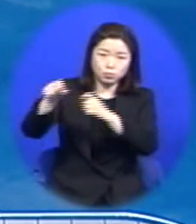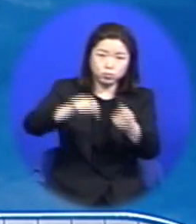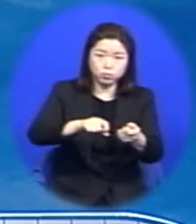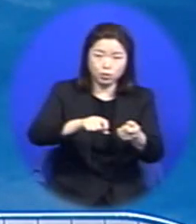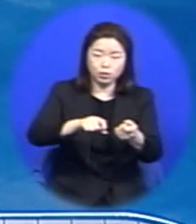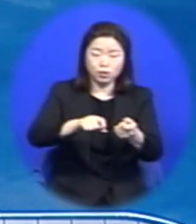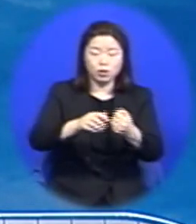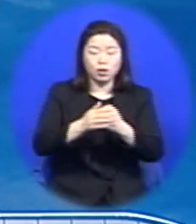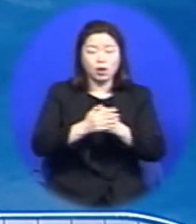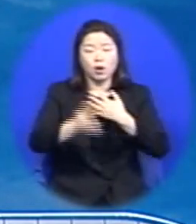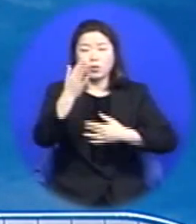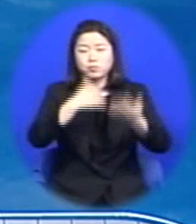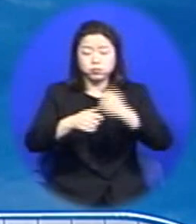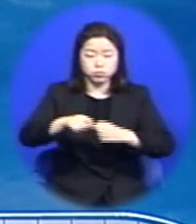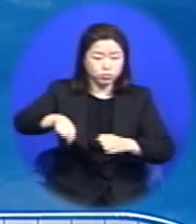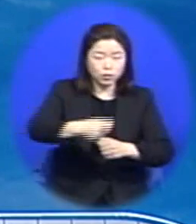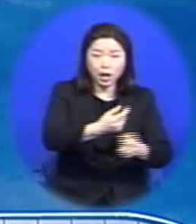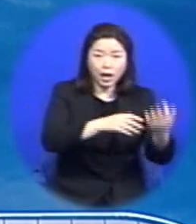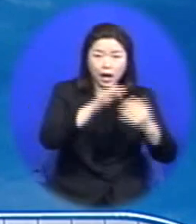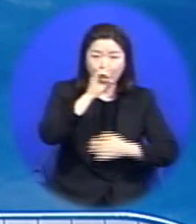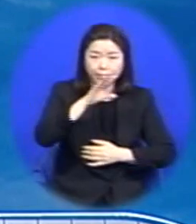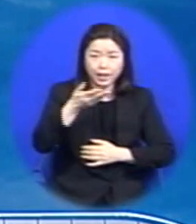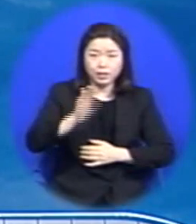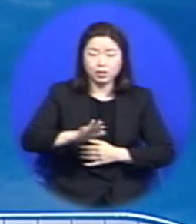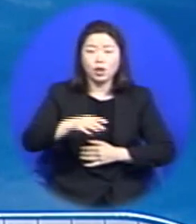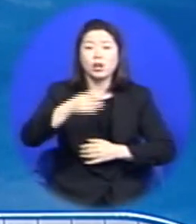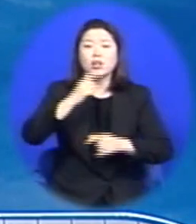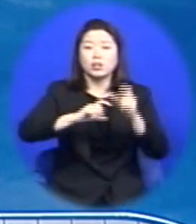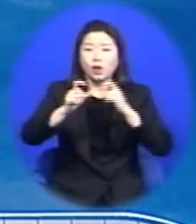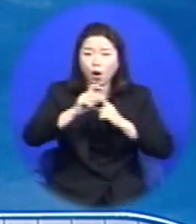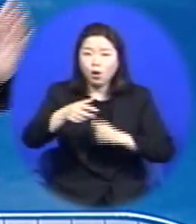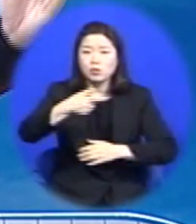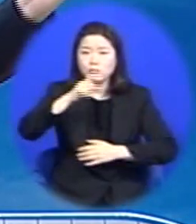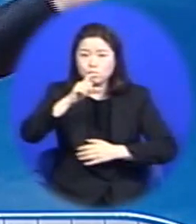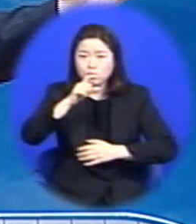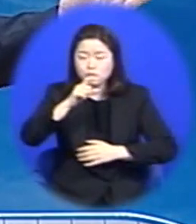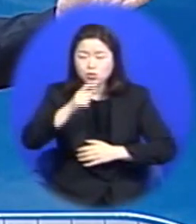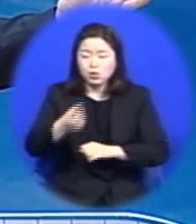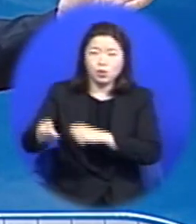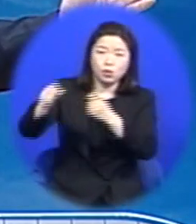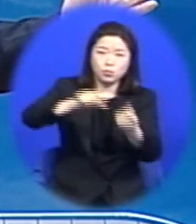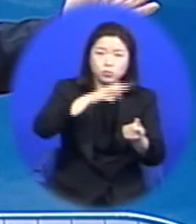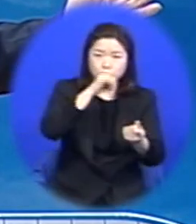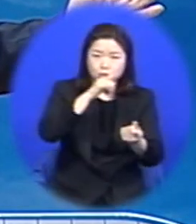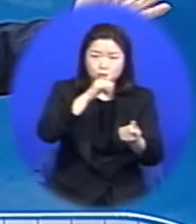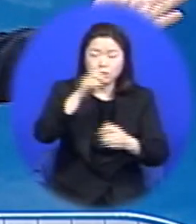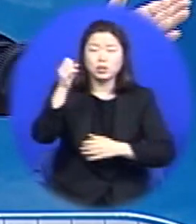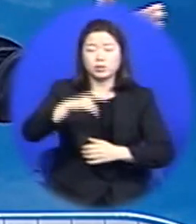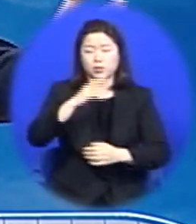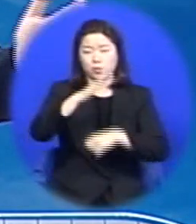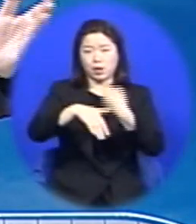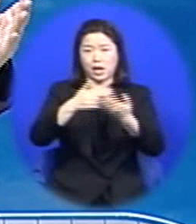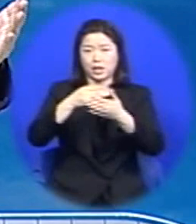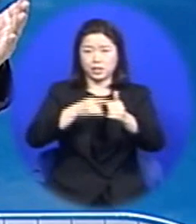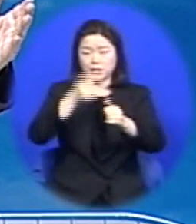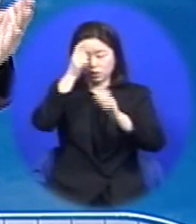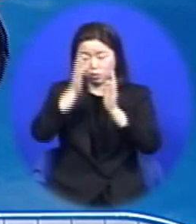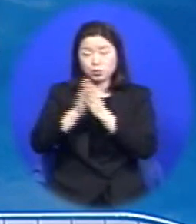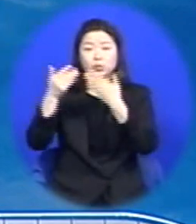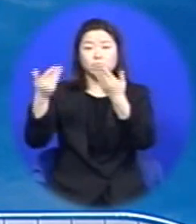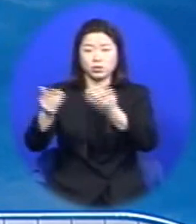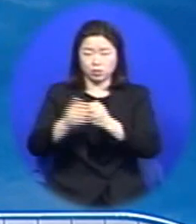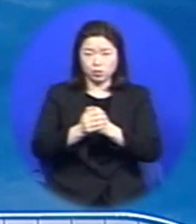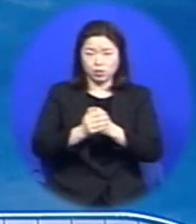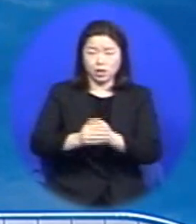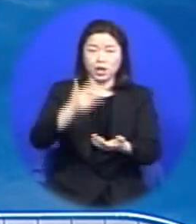지금 불도 붙일 수 없는데 물 열두 통을 쏟아 붓습니다. 그리고 하나님께 기도합니다. 하나님,